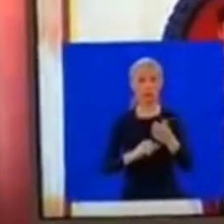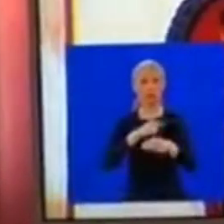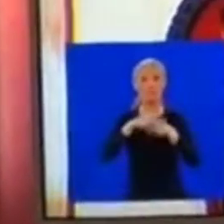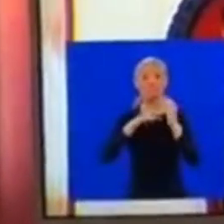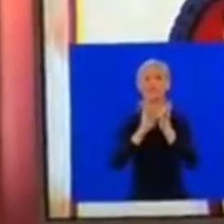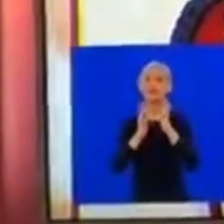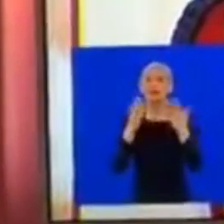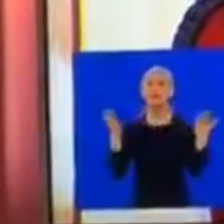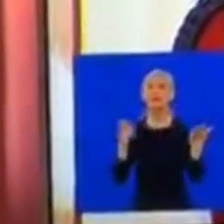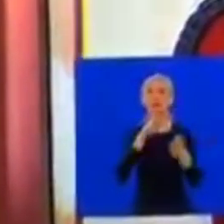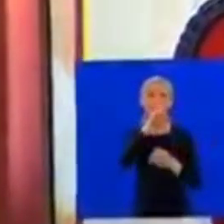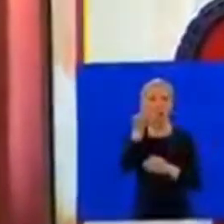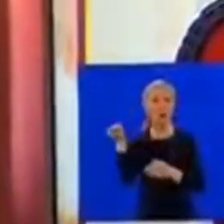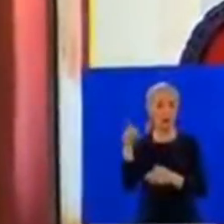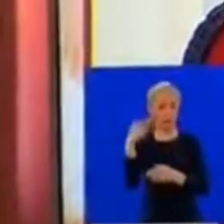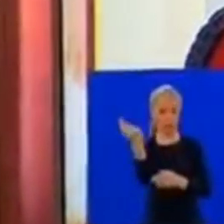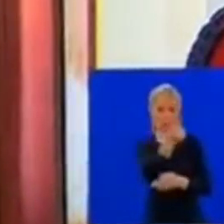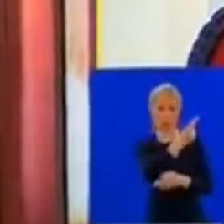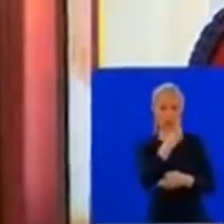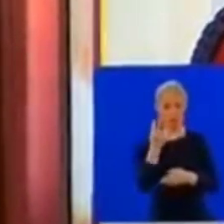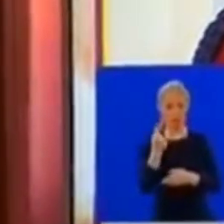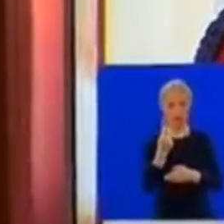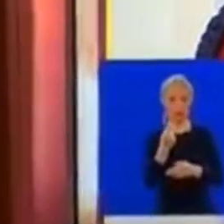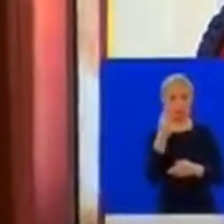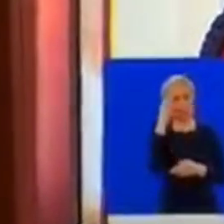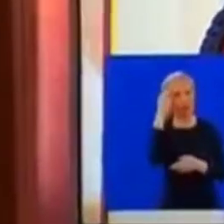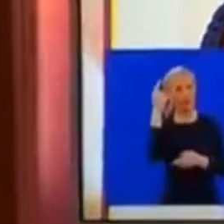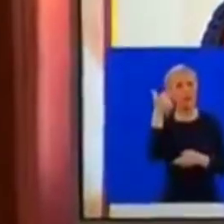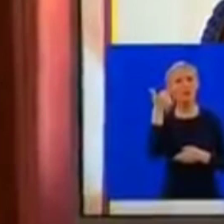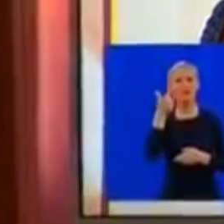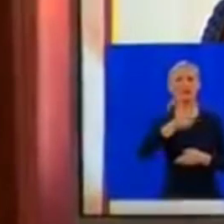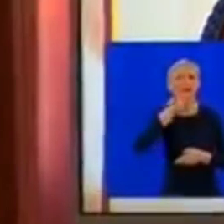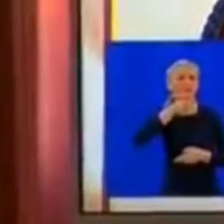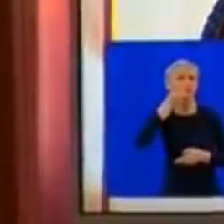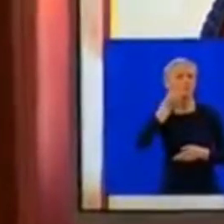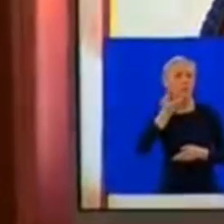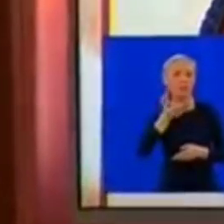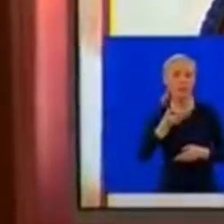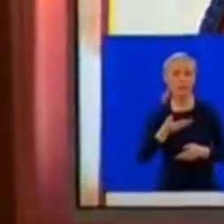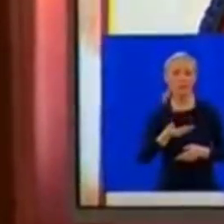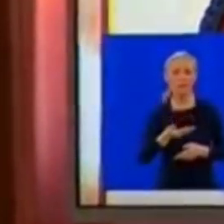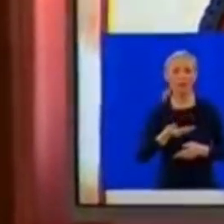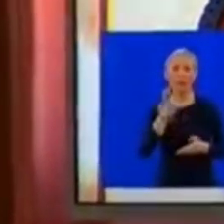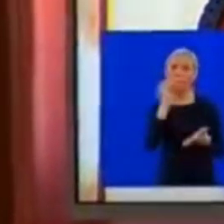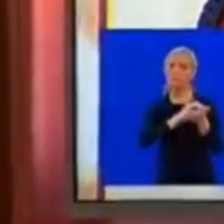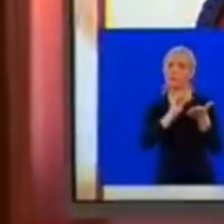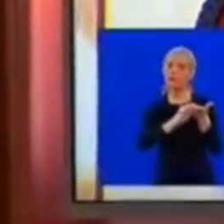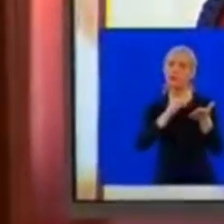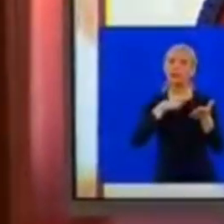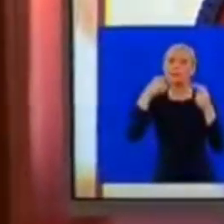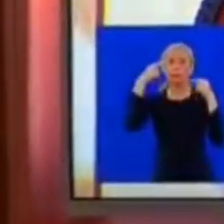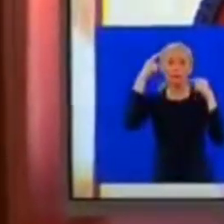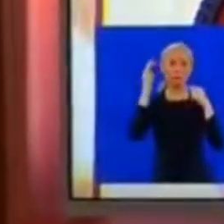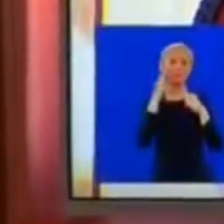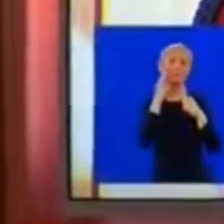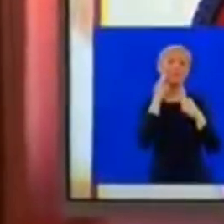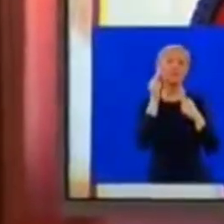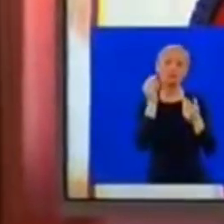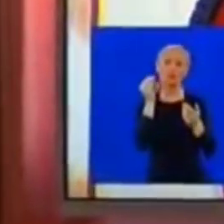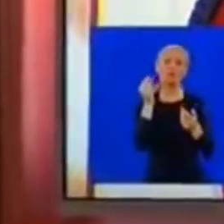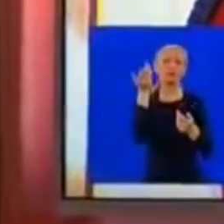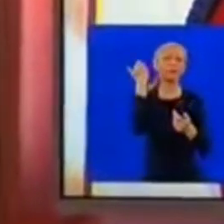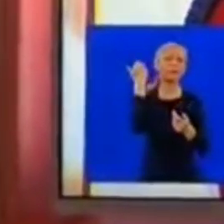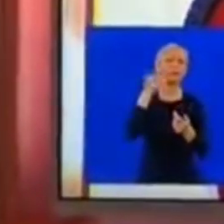svete mise, promatrajući vas, sjetio sam se jedne anegdote, pripisuju jednom biskupu, neću reći